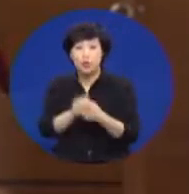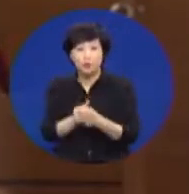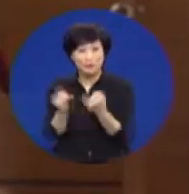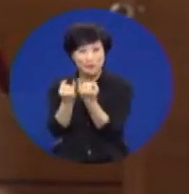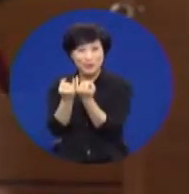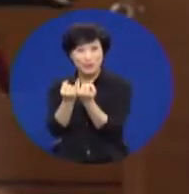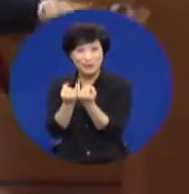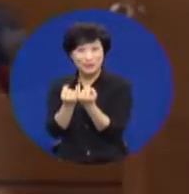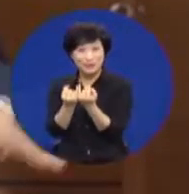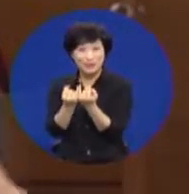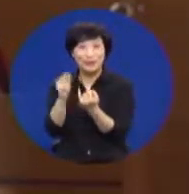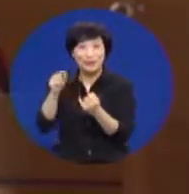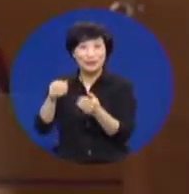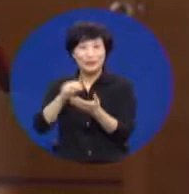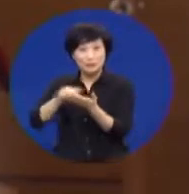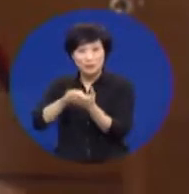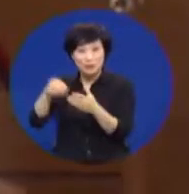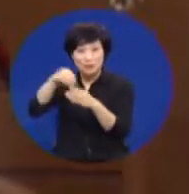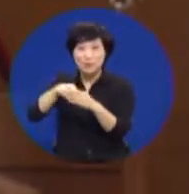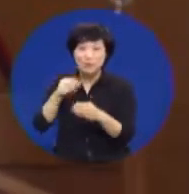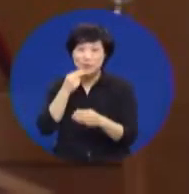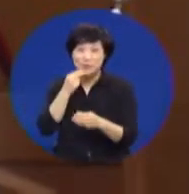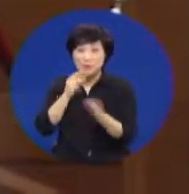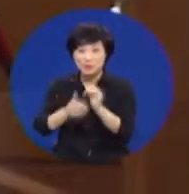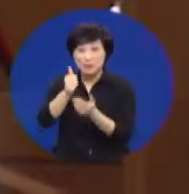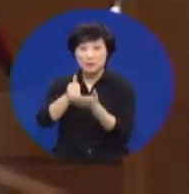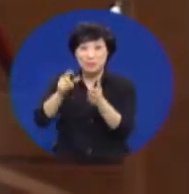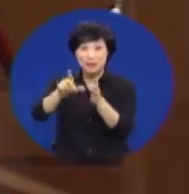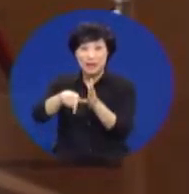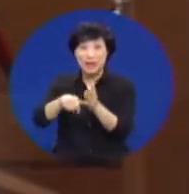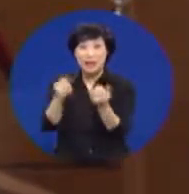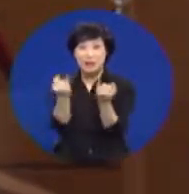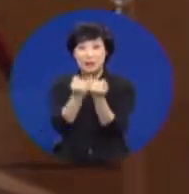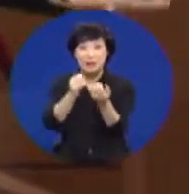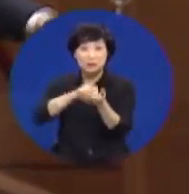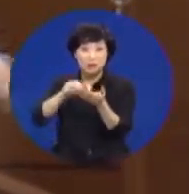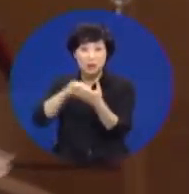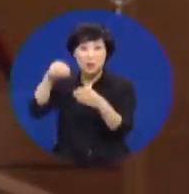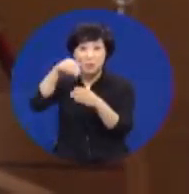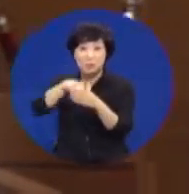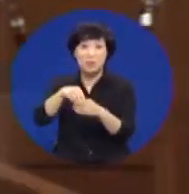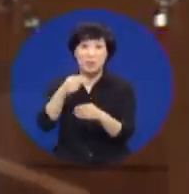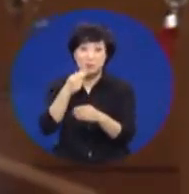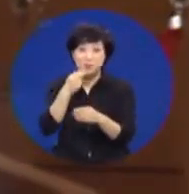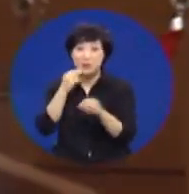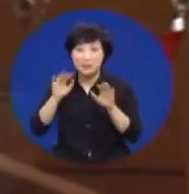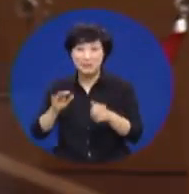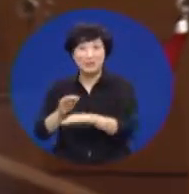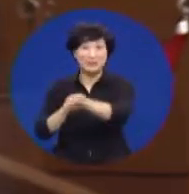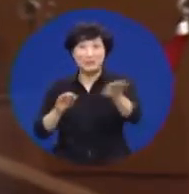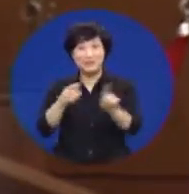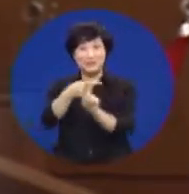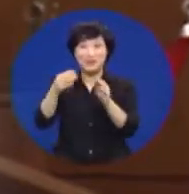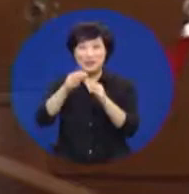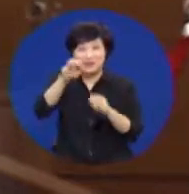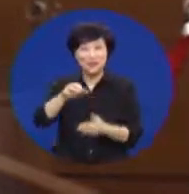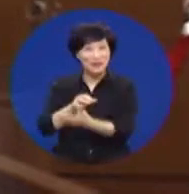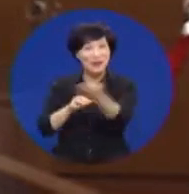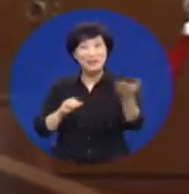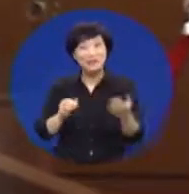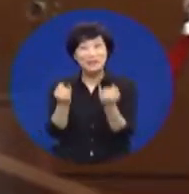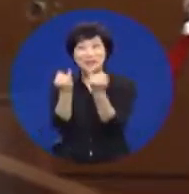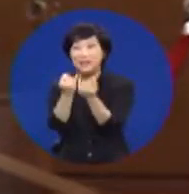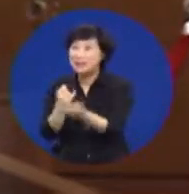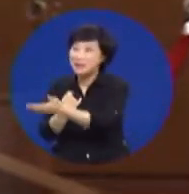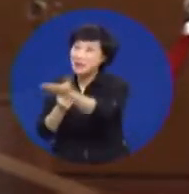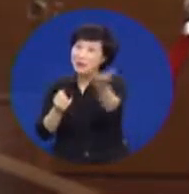여자는 숫자로 치지도 않았어. 예수님 시대 여자는 숫자로 치지도 않았어. 근데 우리 교회 여자 숫자로 쳐요 안 쳐요?